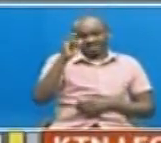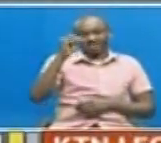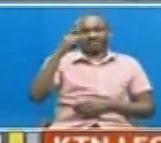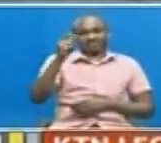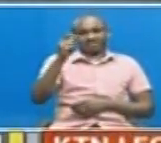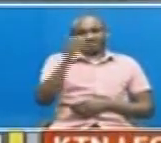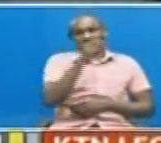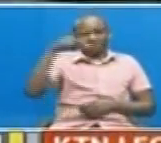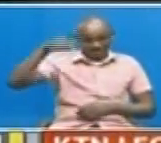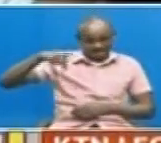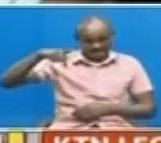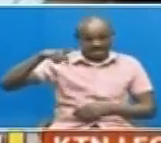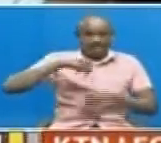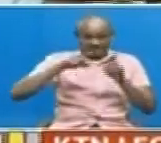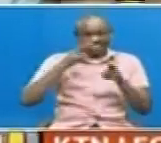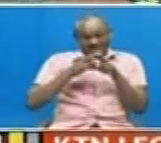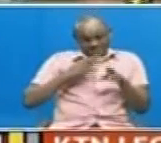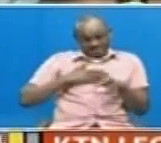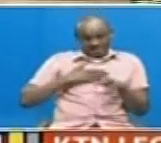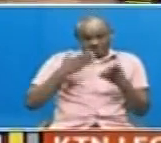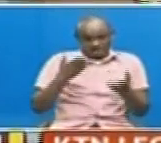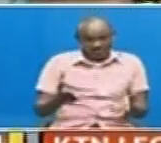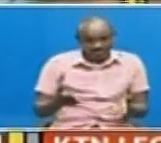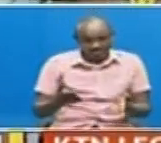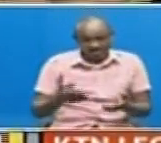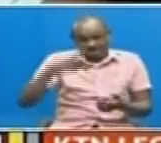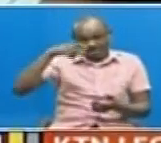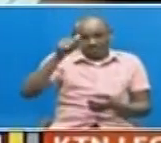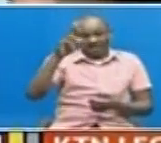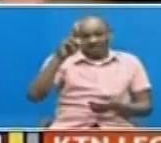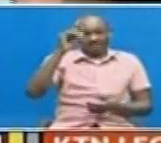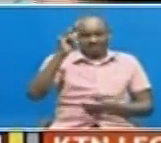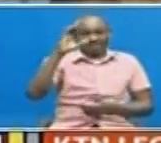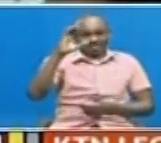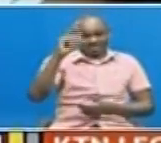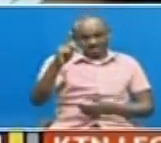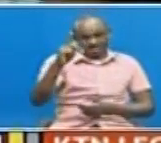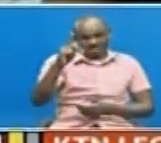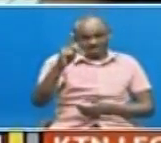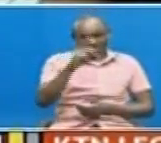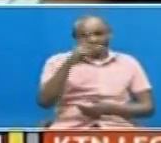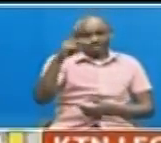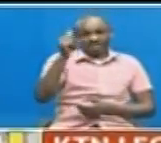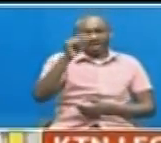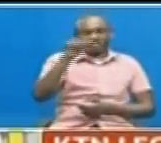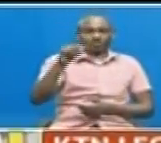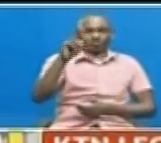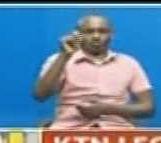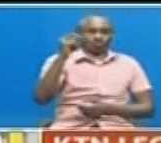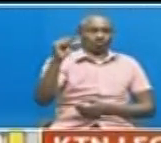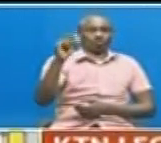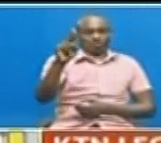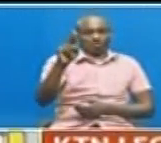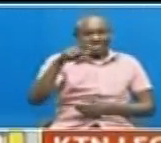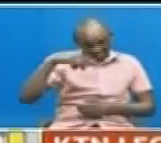P. Lakini majina yangu kamili ya kitambulisho ni Patrick Mbaru Kazungu.